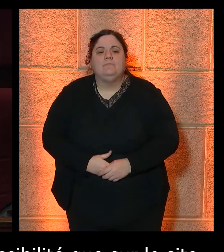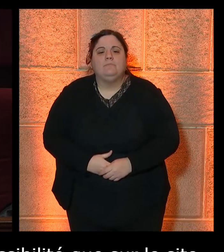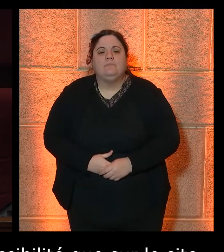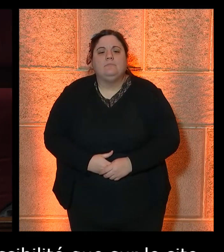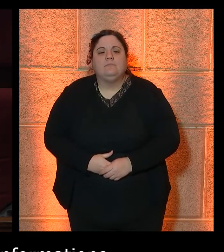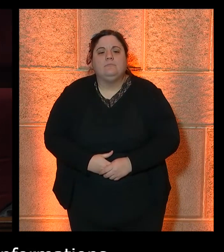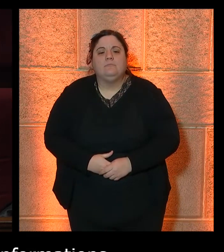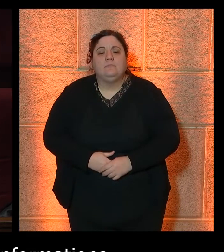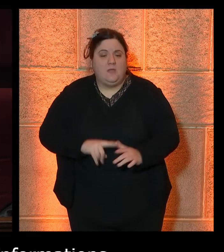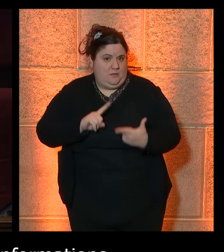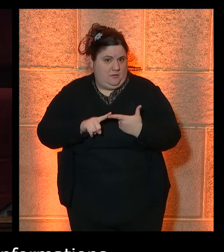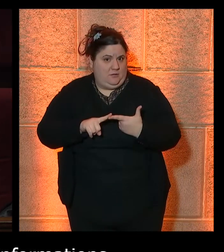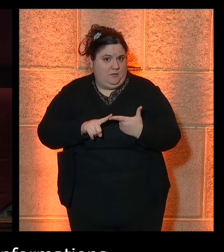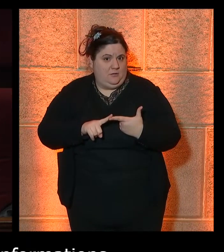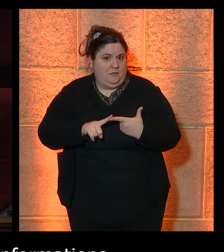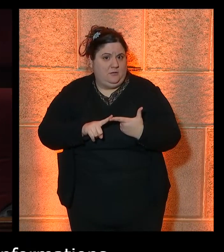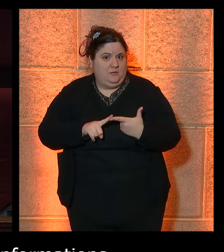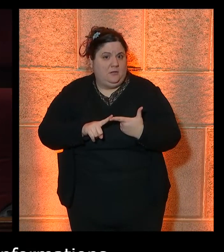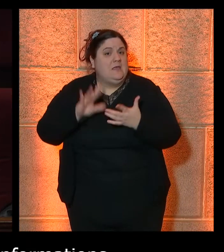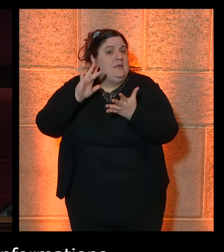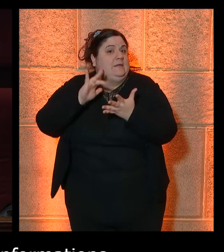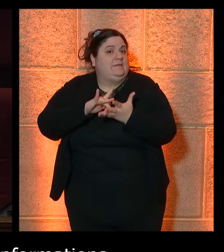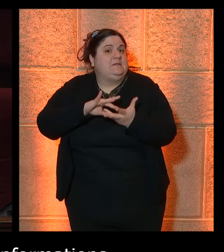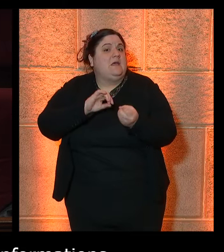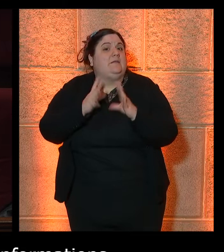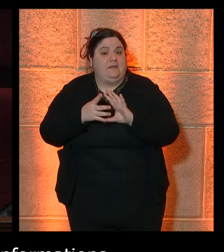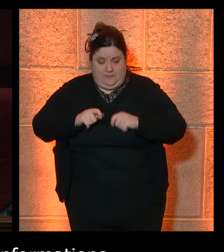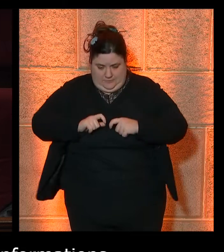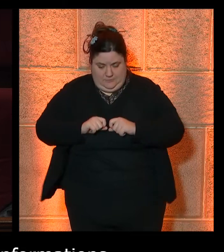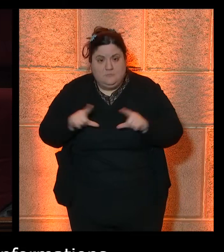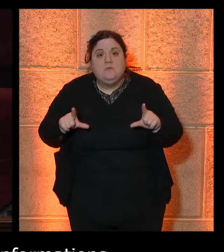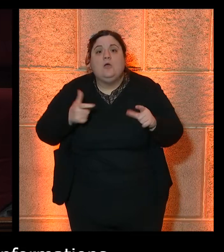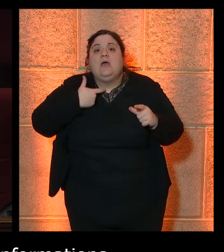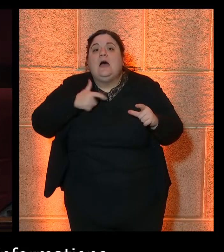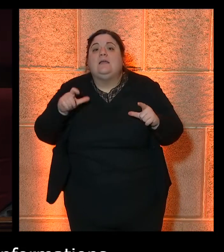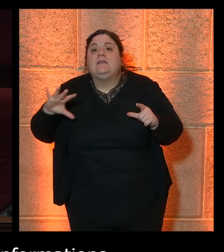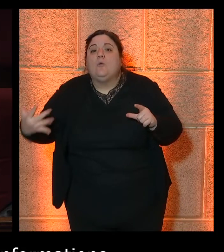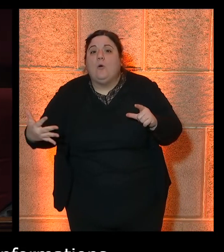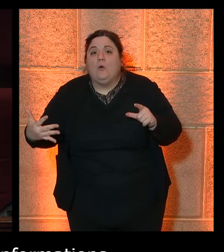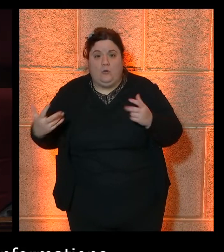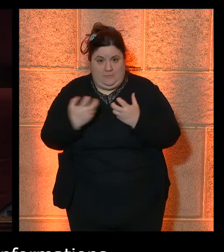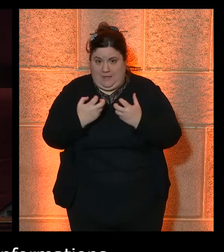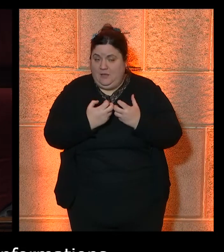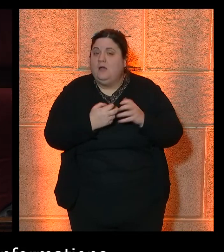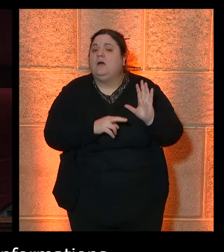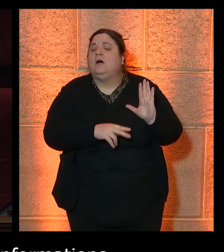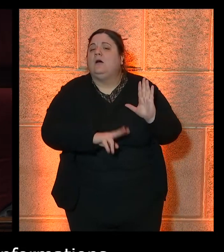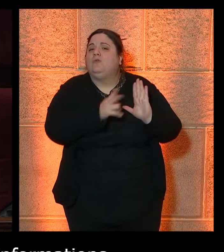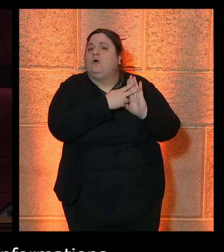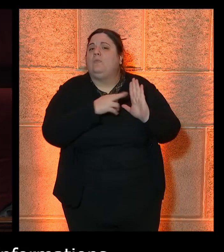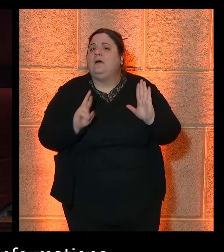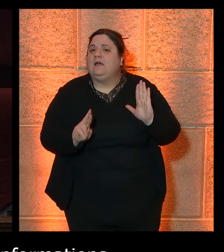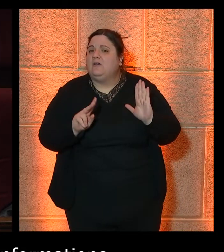L'accessibilité du site du candidat conformément au référentiel général d'amélioration de